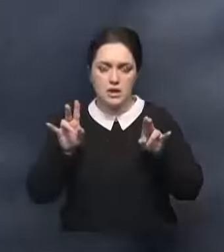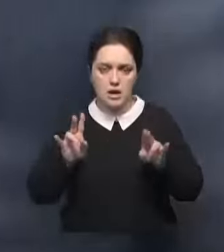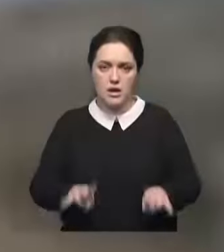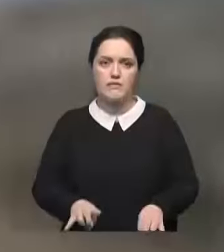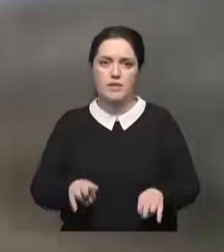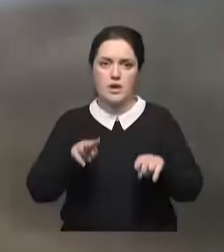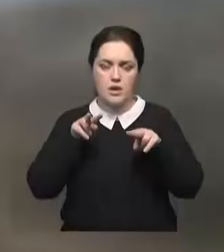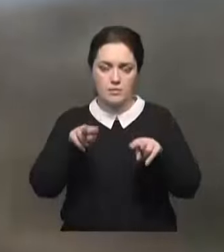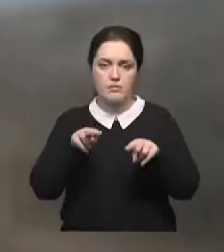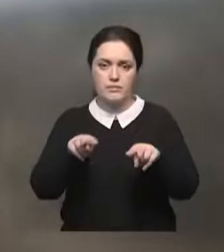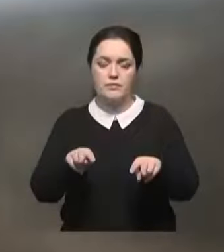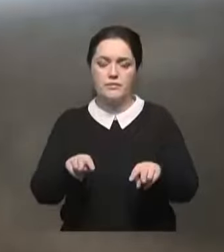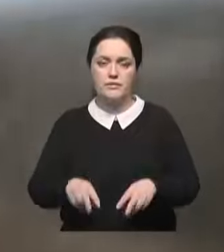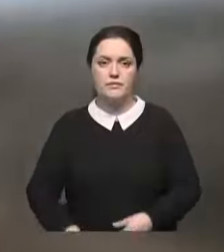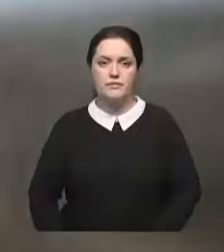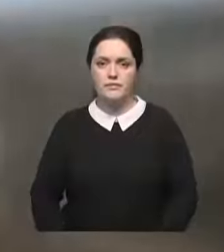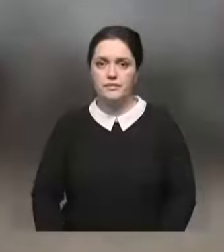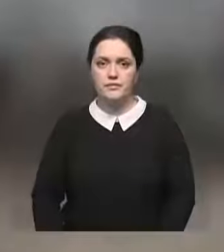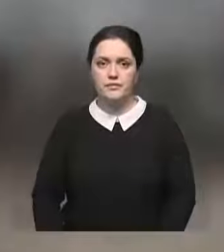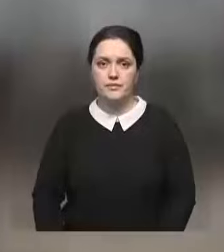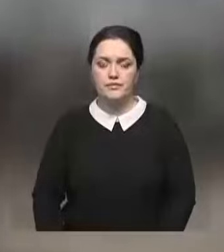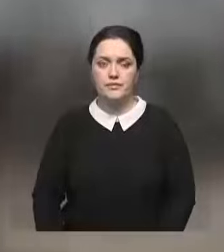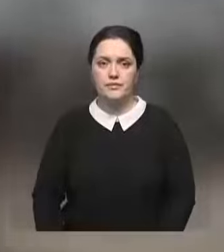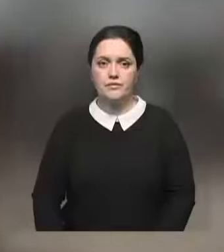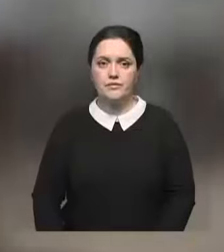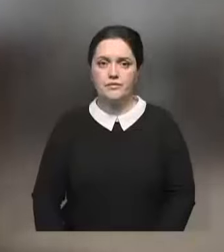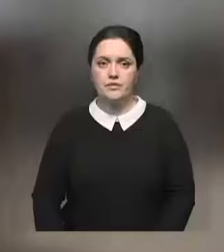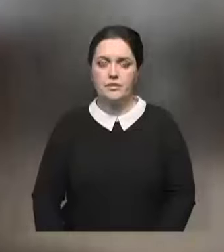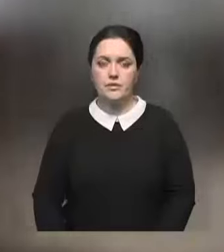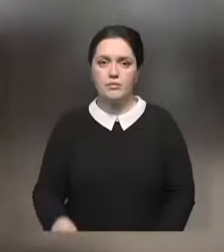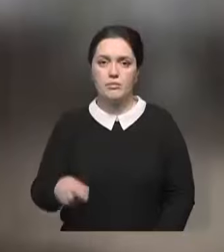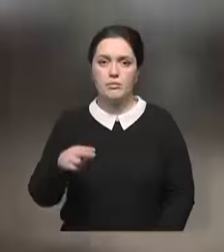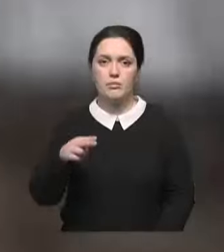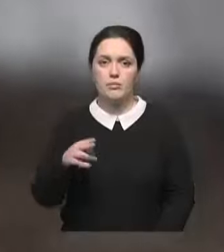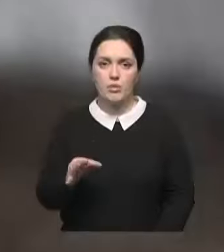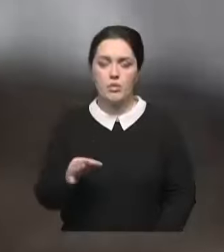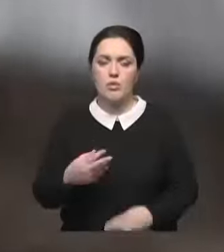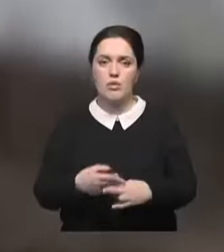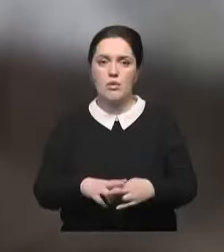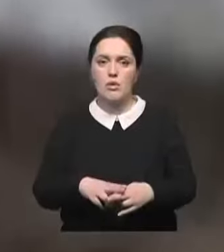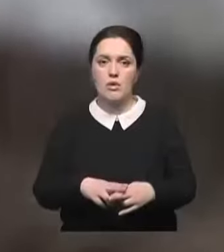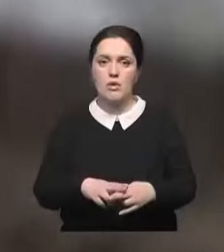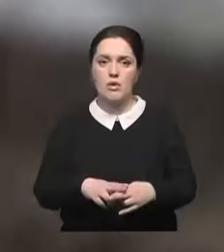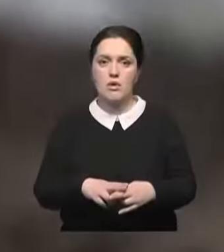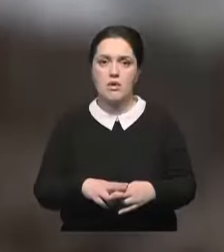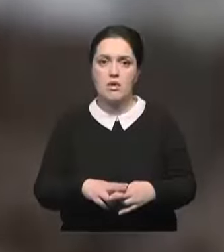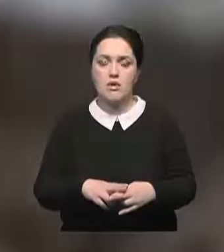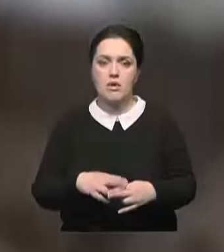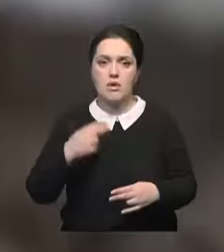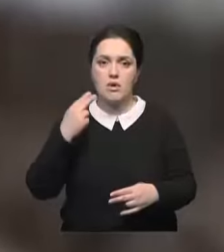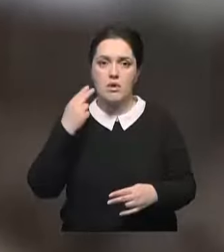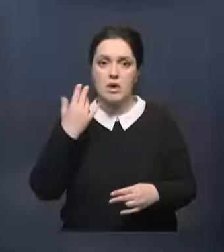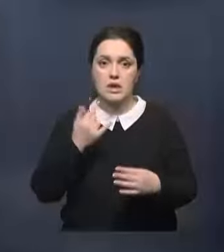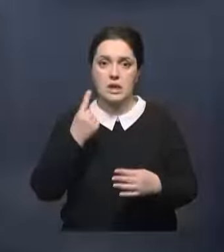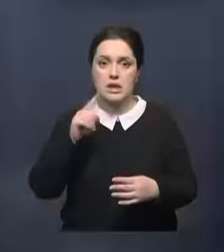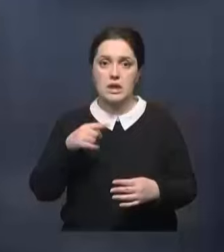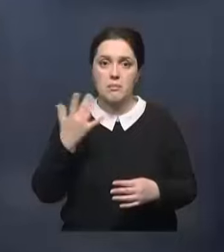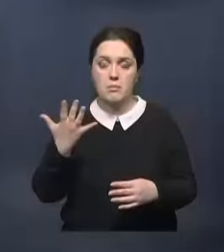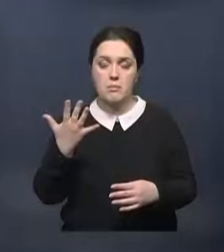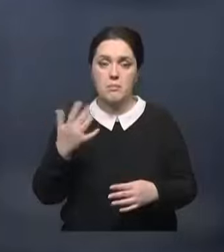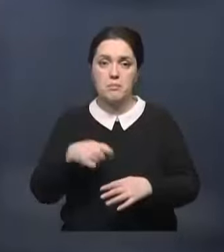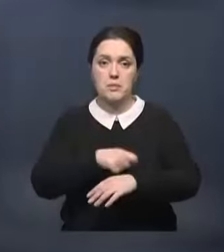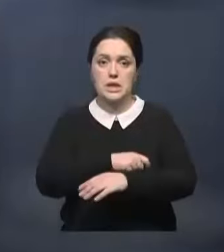По качеству, по-моему, на мой взгляд, нормально отработает по качеству наращивания дамбы. Ну, 1,5 метра. Если она, да, 1,5 метра добавили.